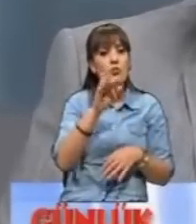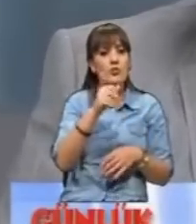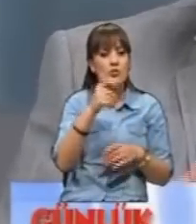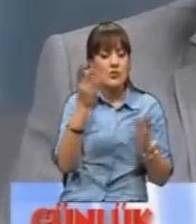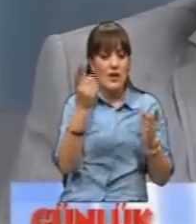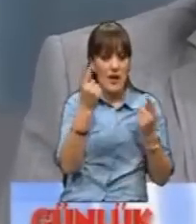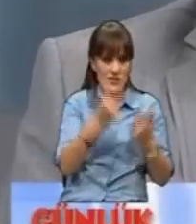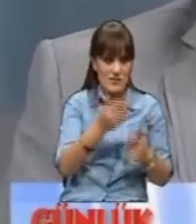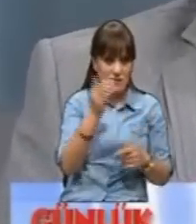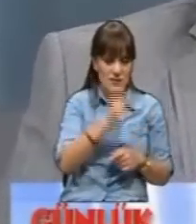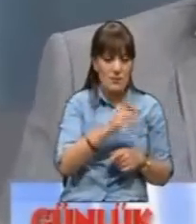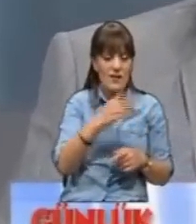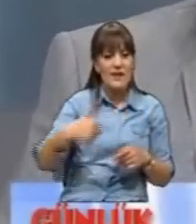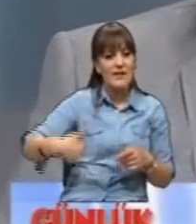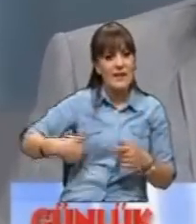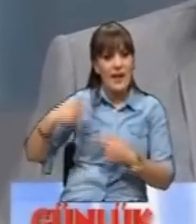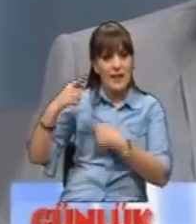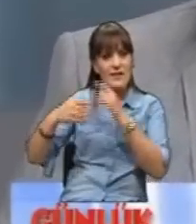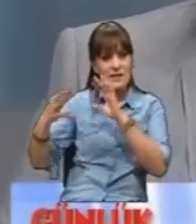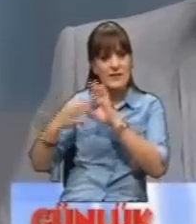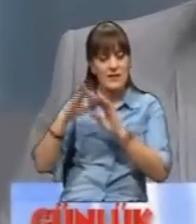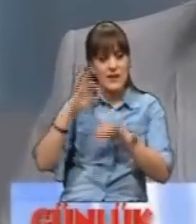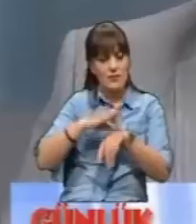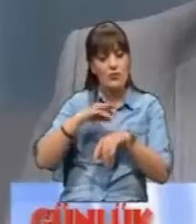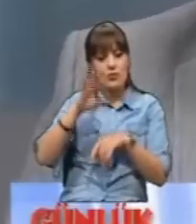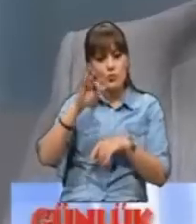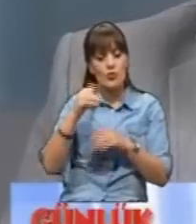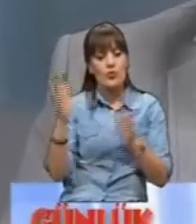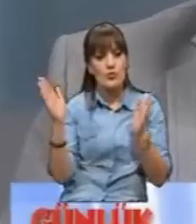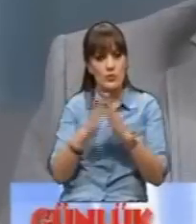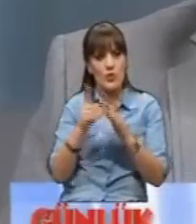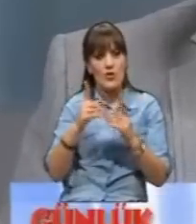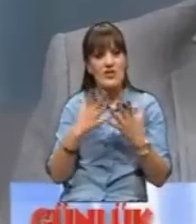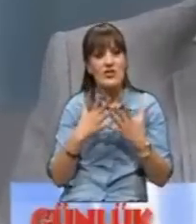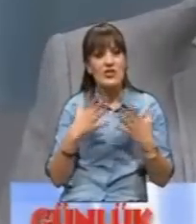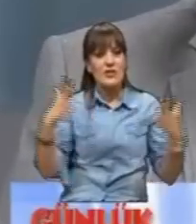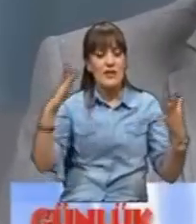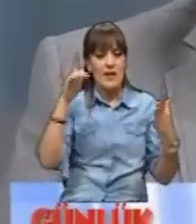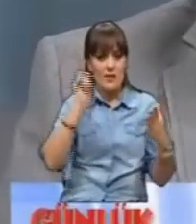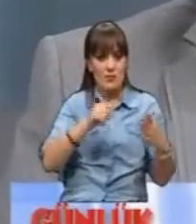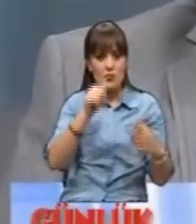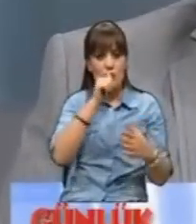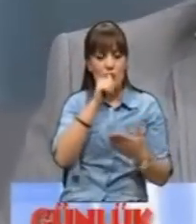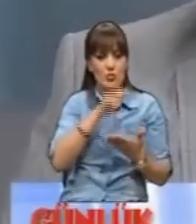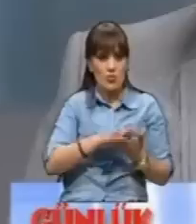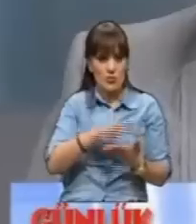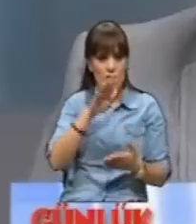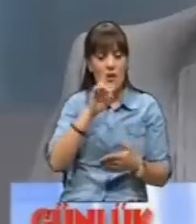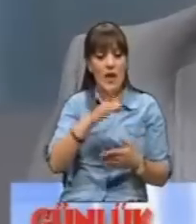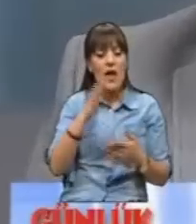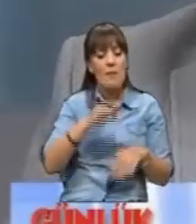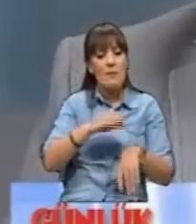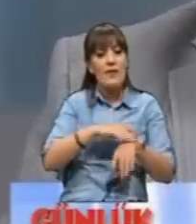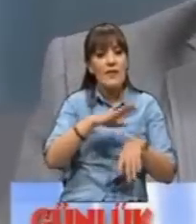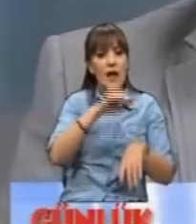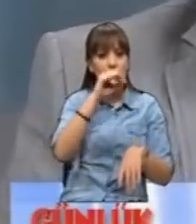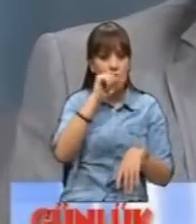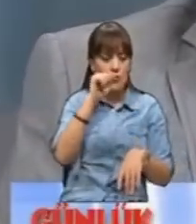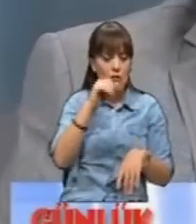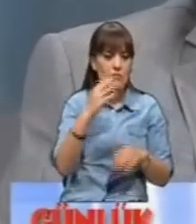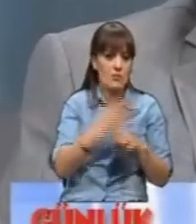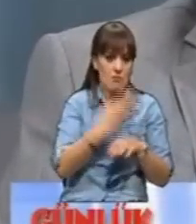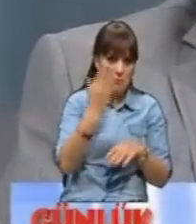kısıtlaması. Gerçi diyaliz hastalarında da tuz kısıtlamasını kesinlikle öneriyoruz. O da şişkinlik yapar, su tutmaya sebep olur. Tabii. Hem hipertansiyona sebep olur,